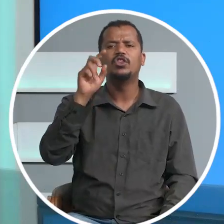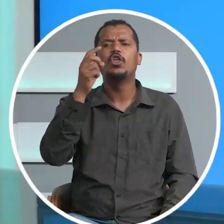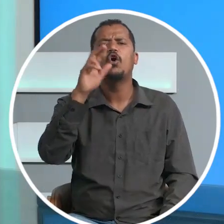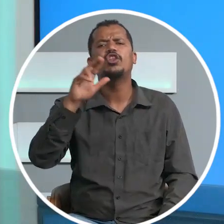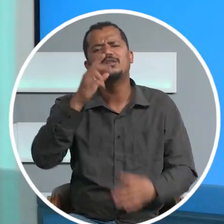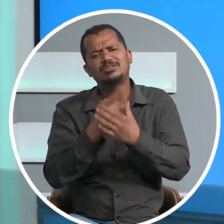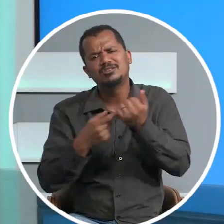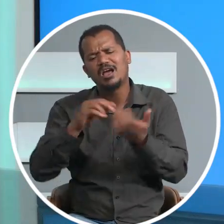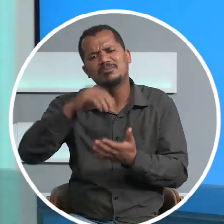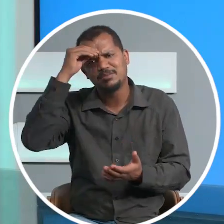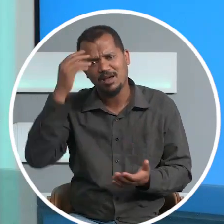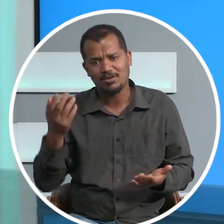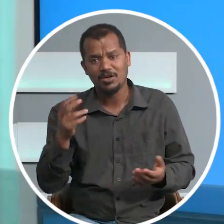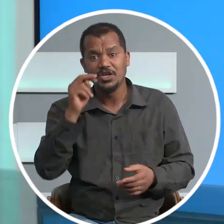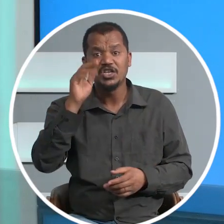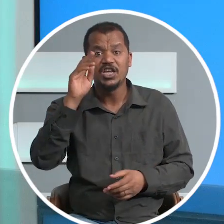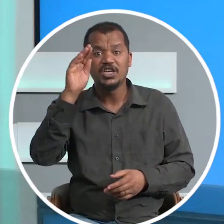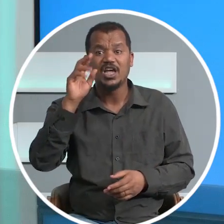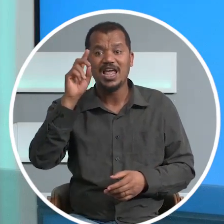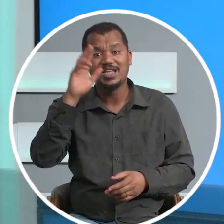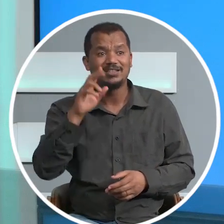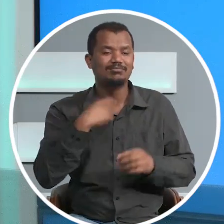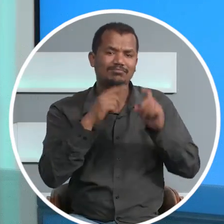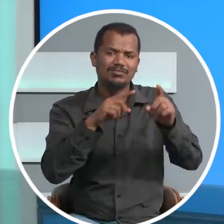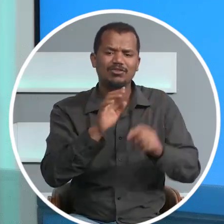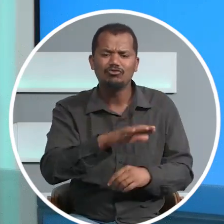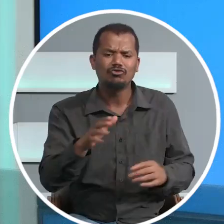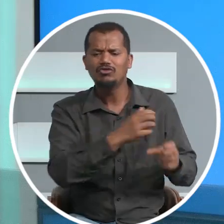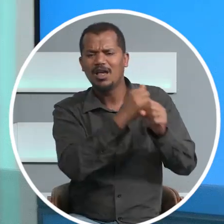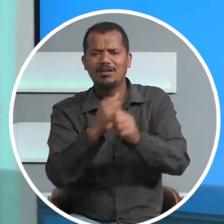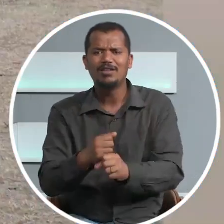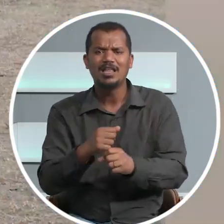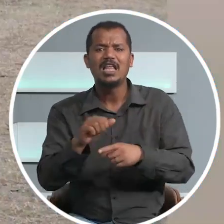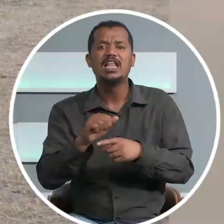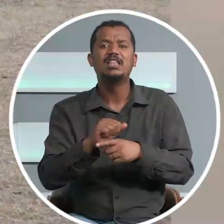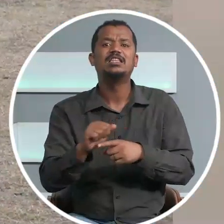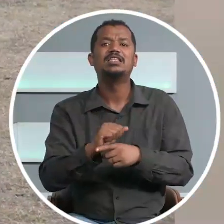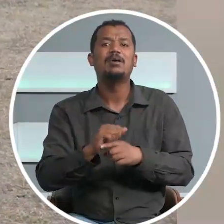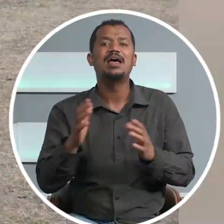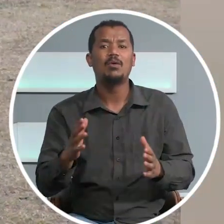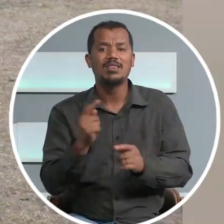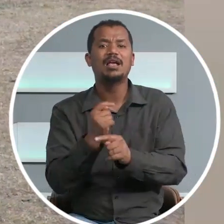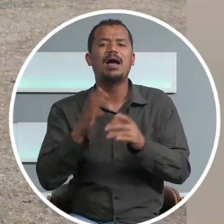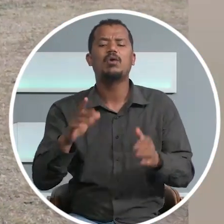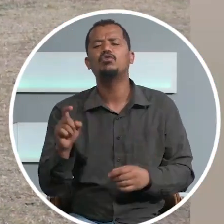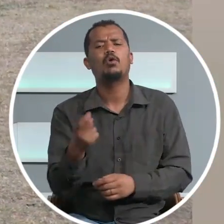ስንማር ቲዮሪም ብቻ እኔ ደግሞ አሁን እዚህ ቸሻየር ከመጣሁ በኋላ እባካችሁ እነጆች እያመጣችሁ ፕራክቲካሊ ይውል ነበር